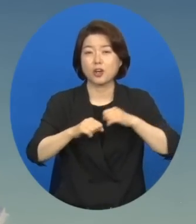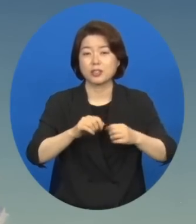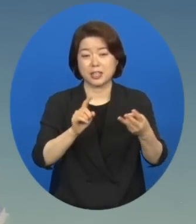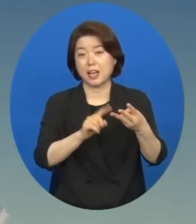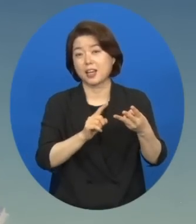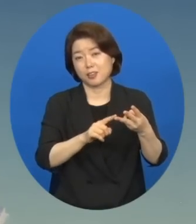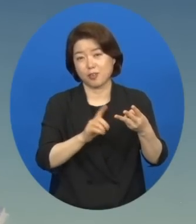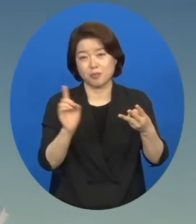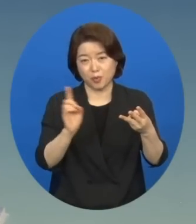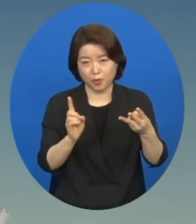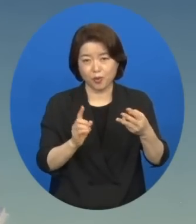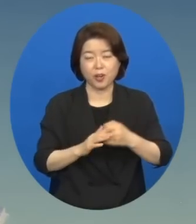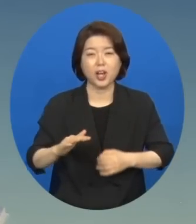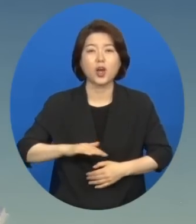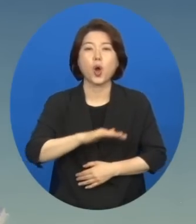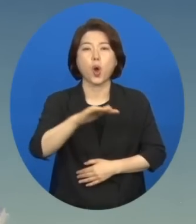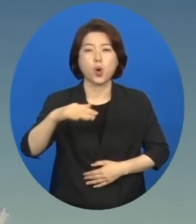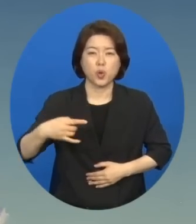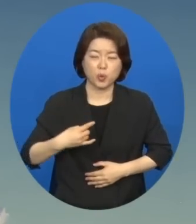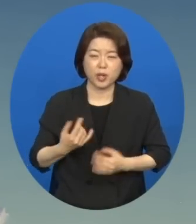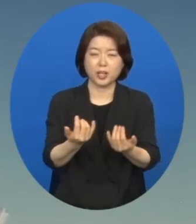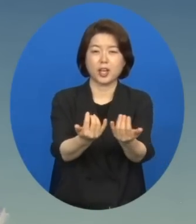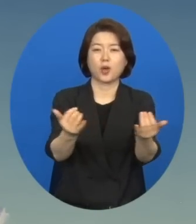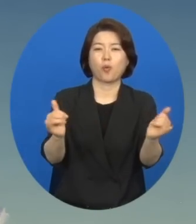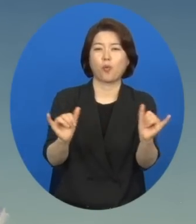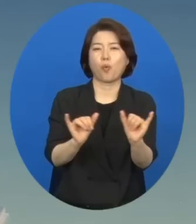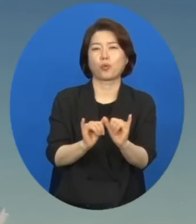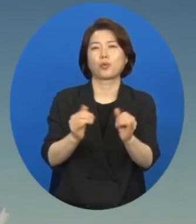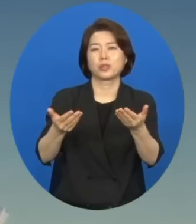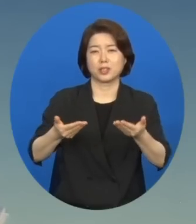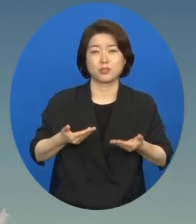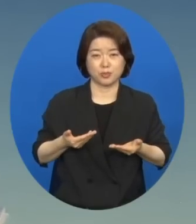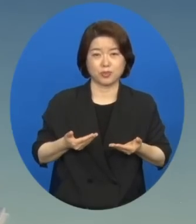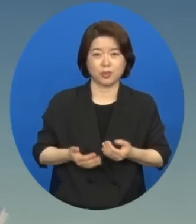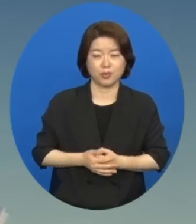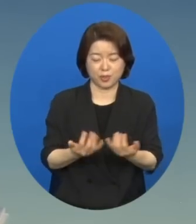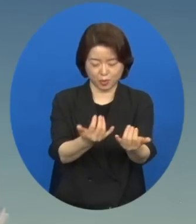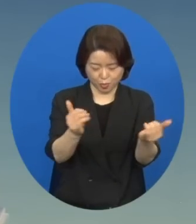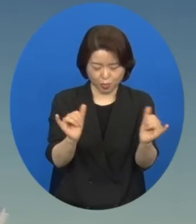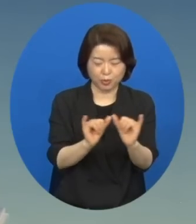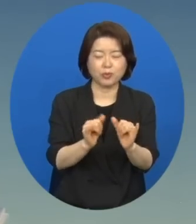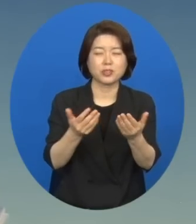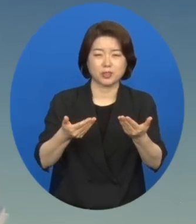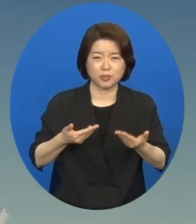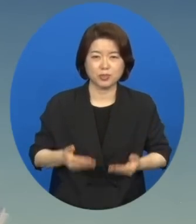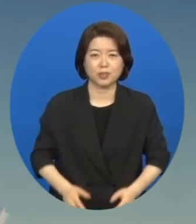그게 무엇이냐면 우리에게 공동체를 주시는 거예요. 공동체.